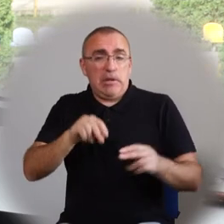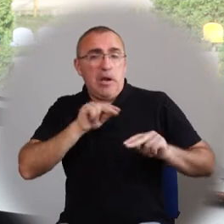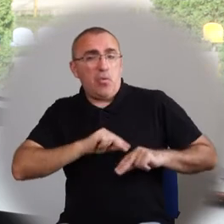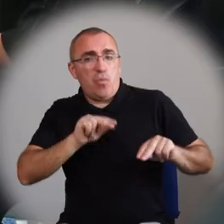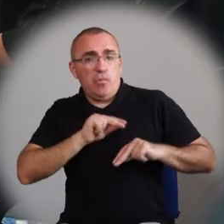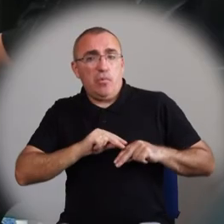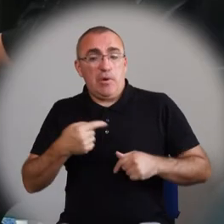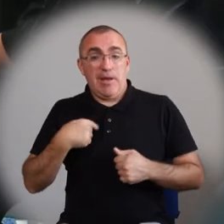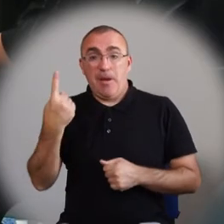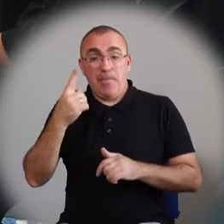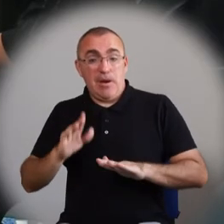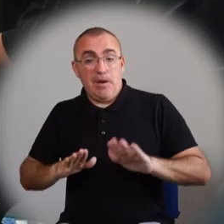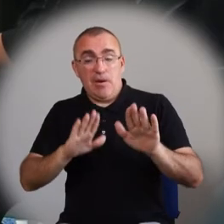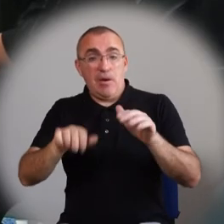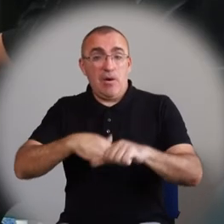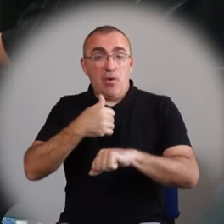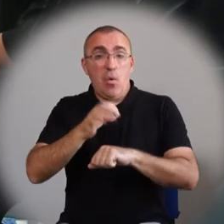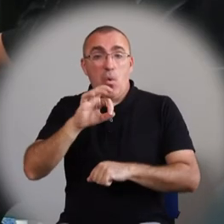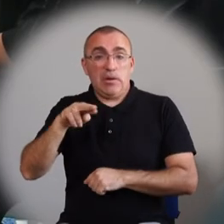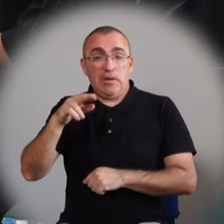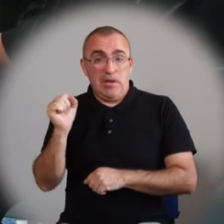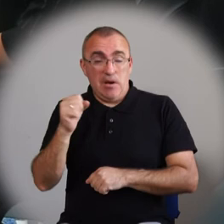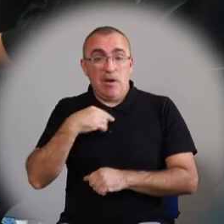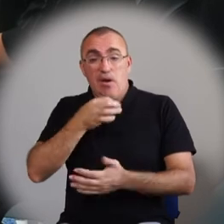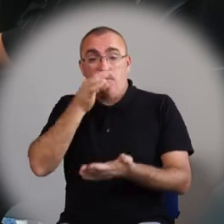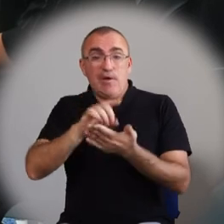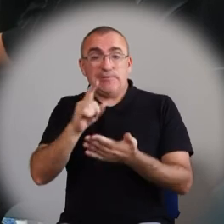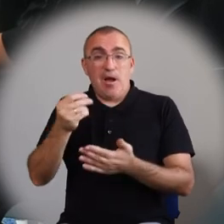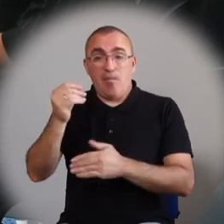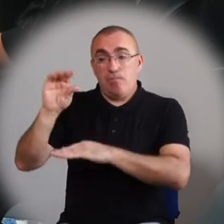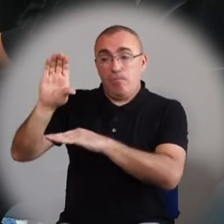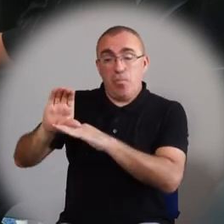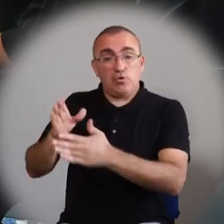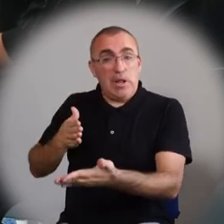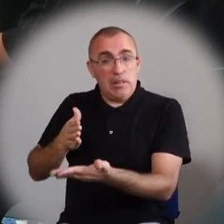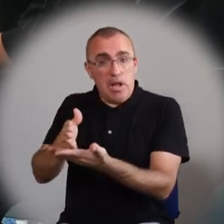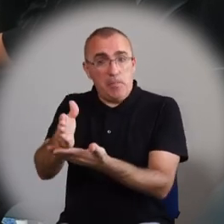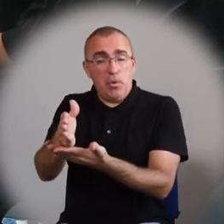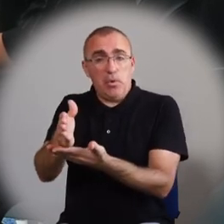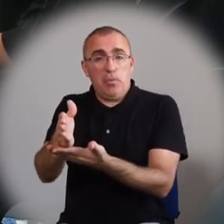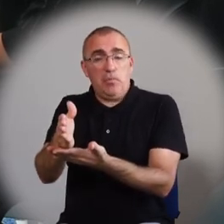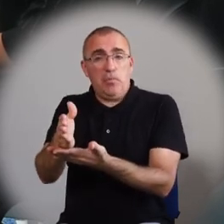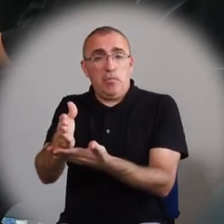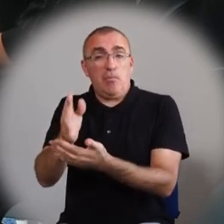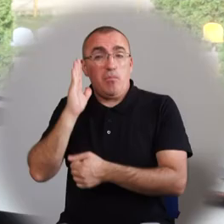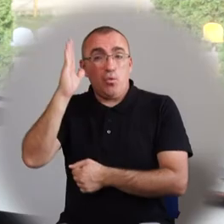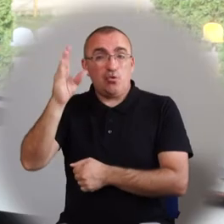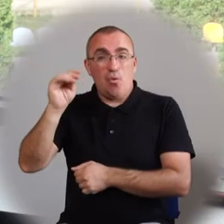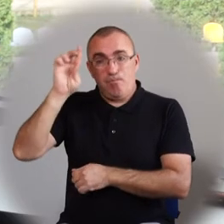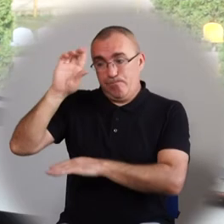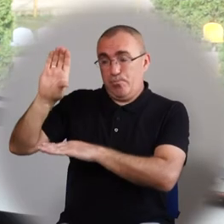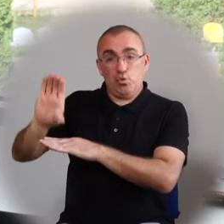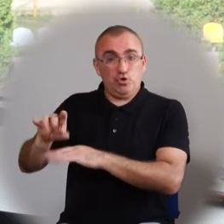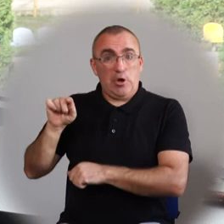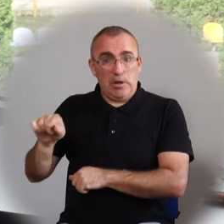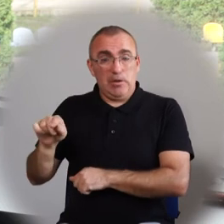кабінетна робота, то я як перший заступник голови ОДА, відповідаючи за бюджетний напрямок,